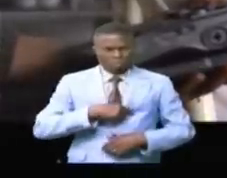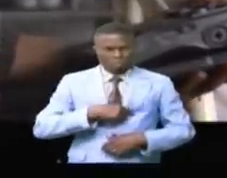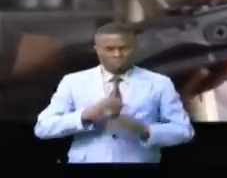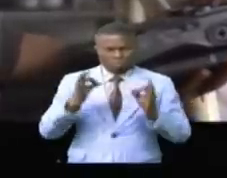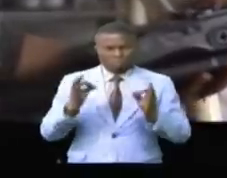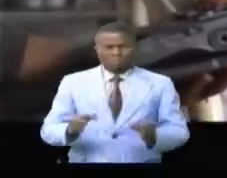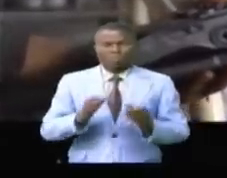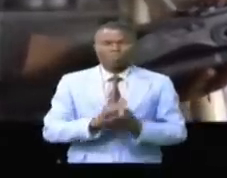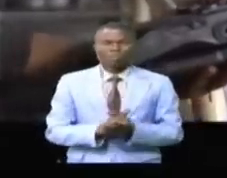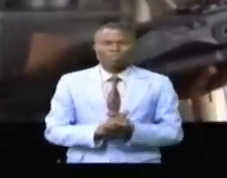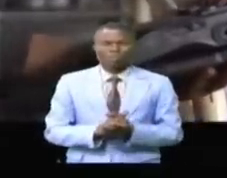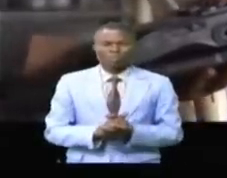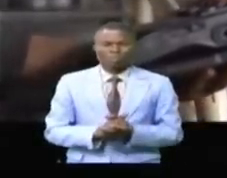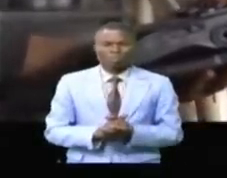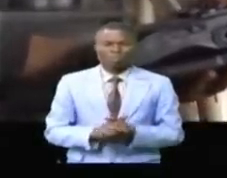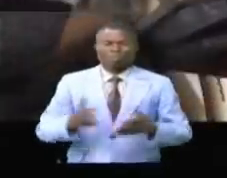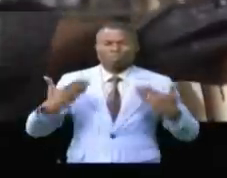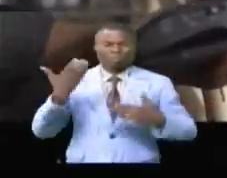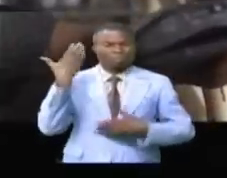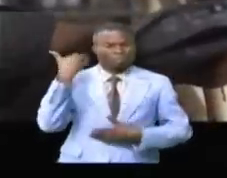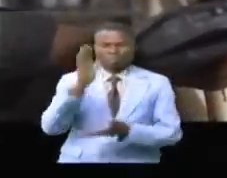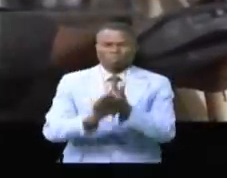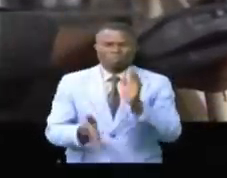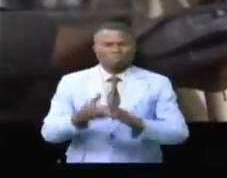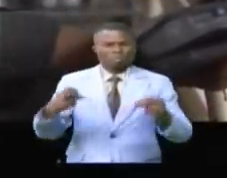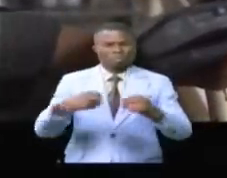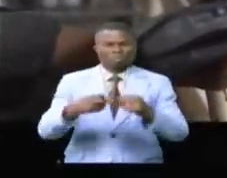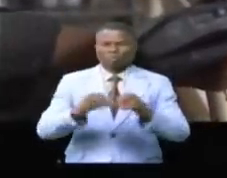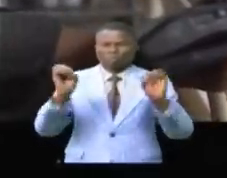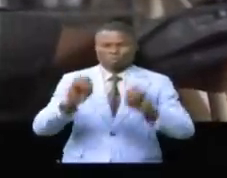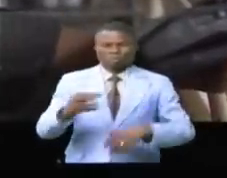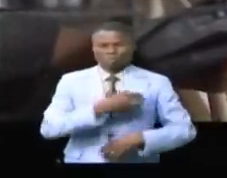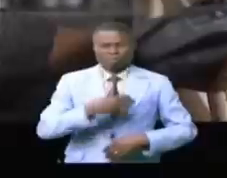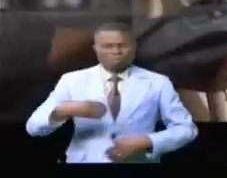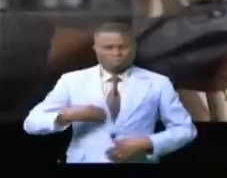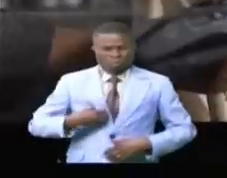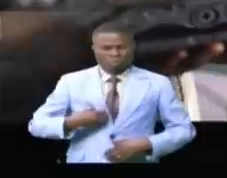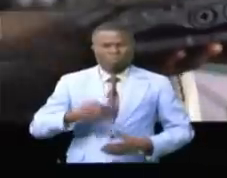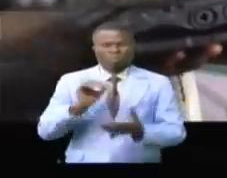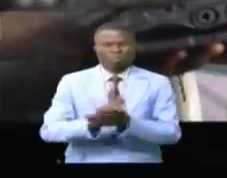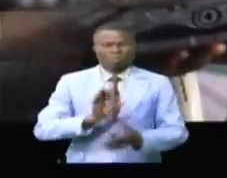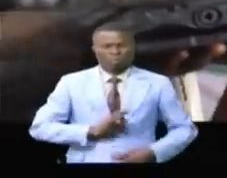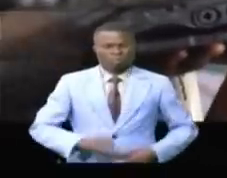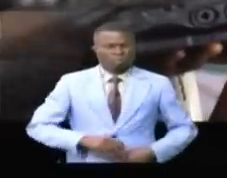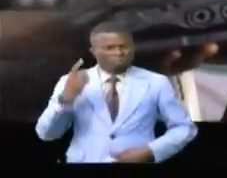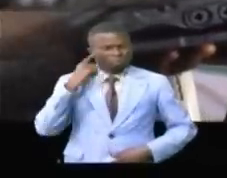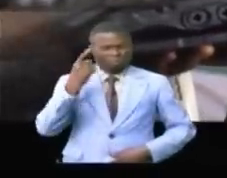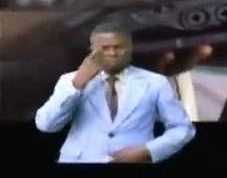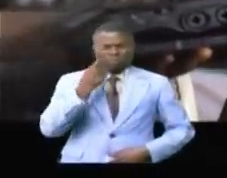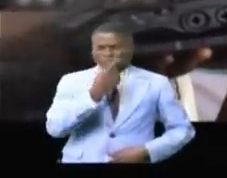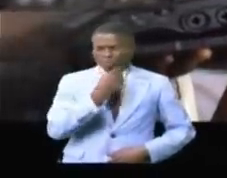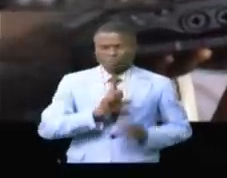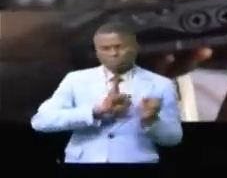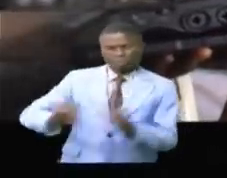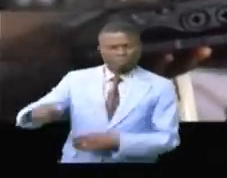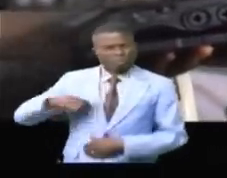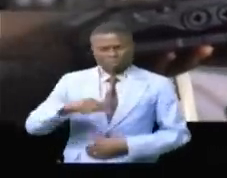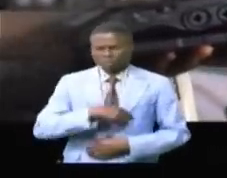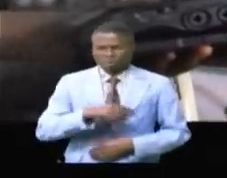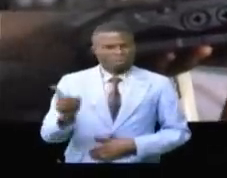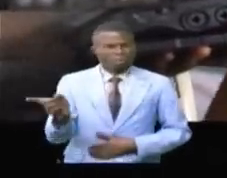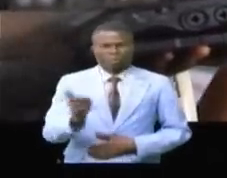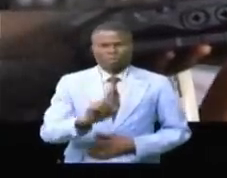courant, il n'y a pas de l'eau. Que maman Denise écoute nos plaies, qu'elle ne nous abandonne pas en cours de